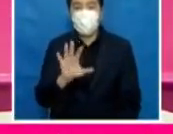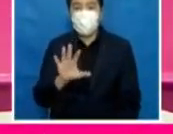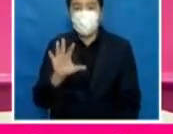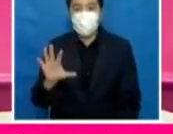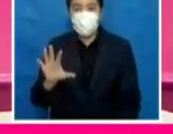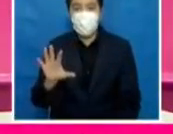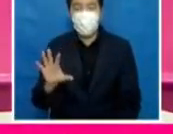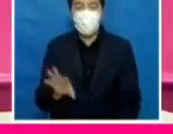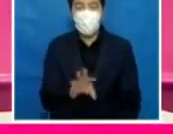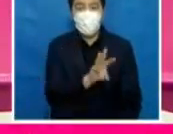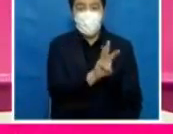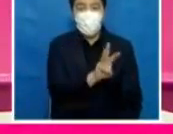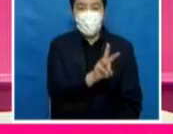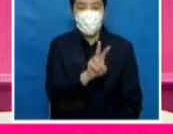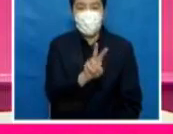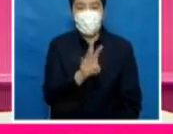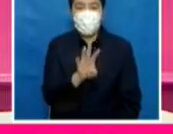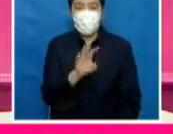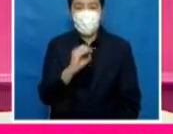6240755